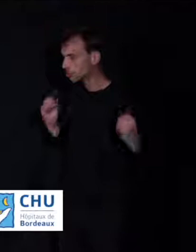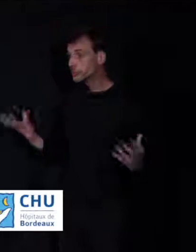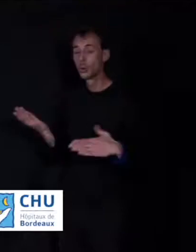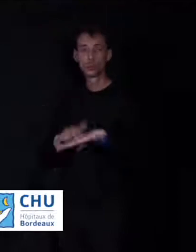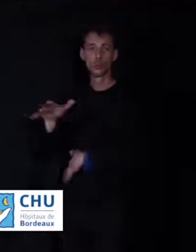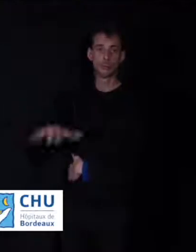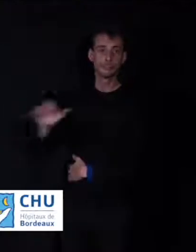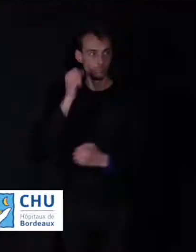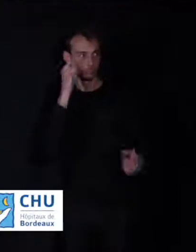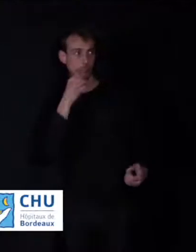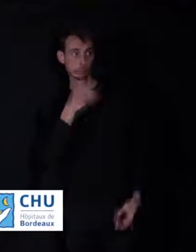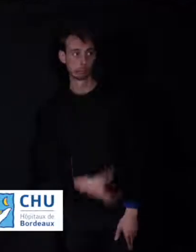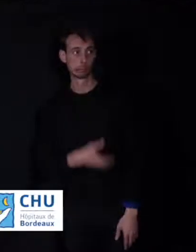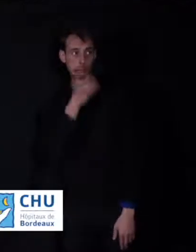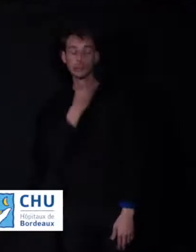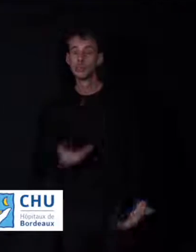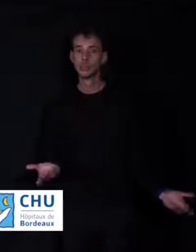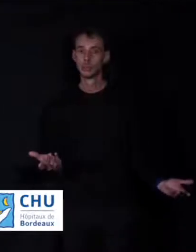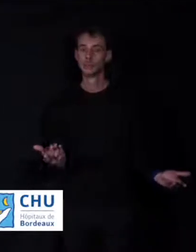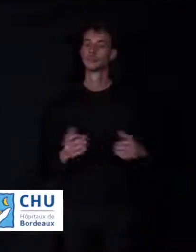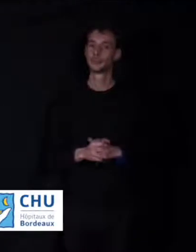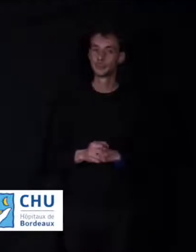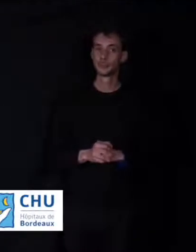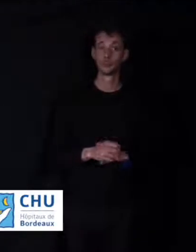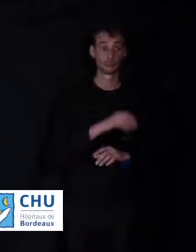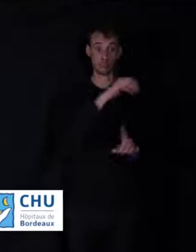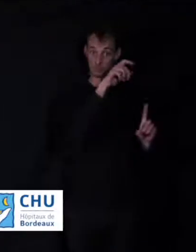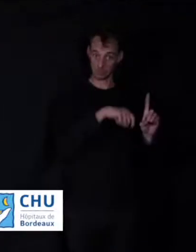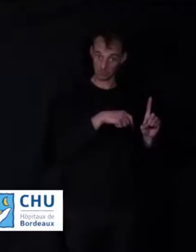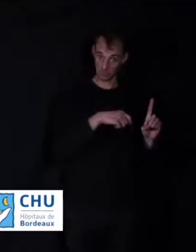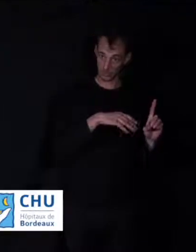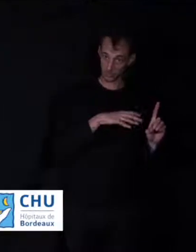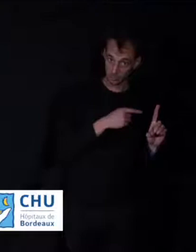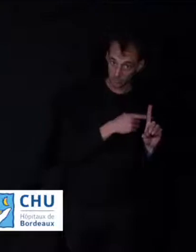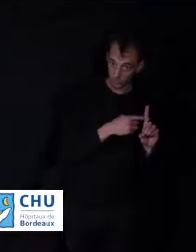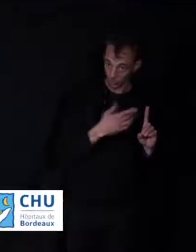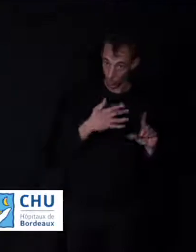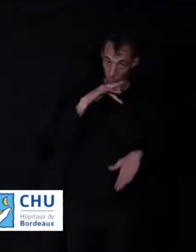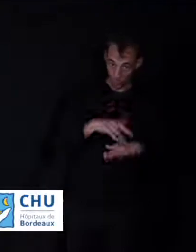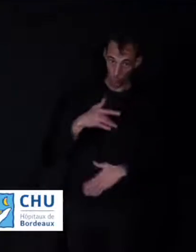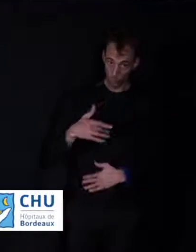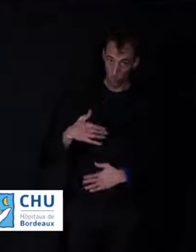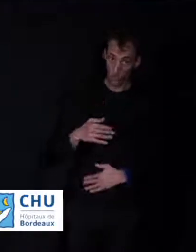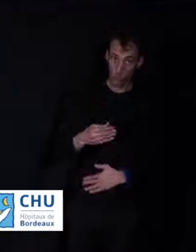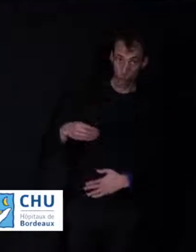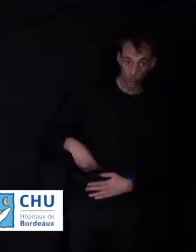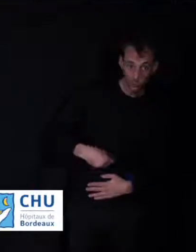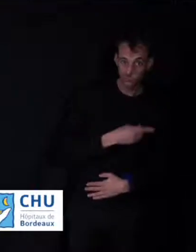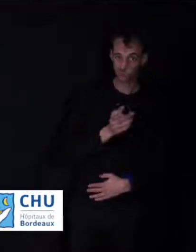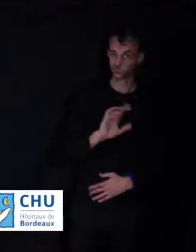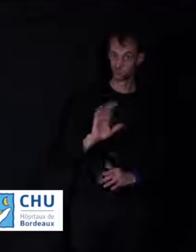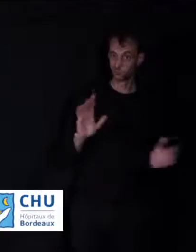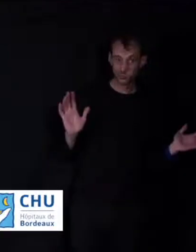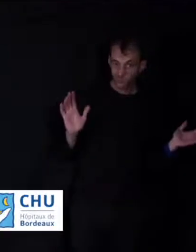par l'effroi consacré. Des crimes de Jenner, quelle absurde chronique, l'un croit trouver la mort dans ses philtres